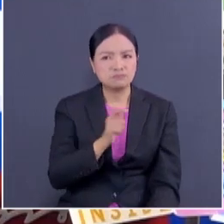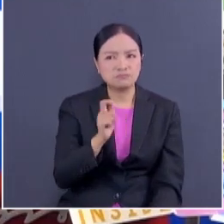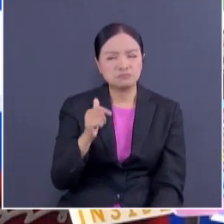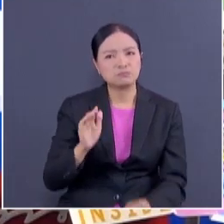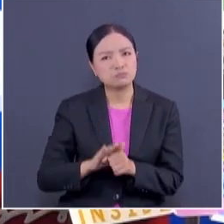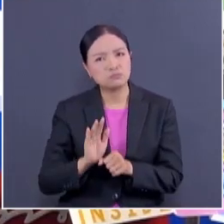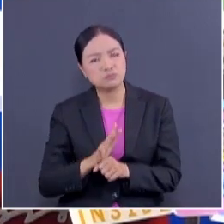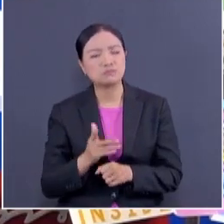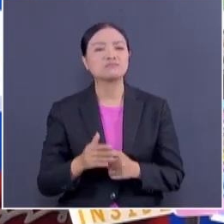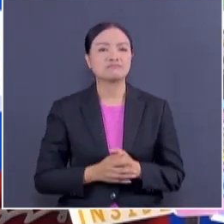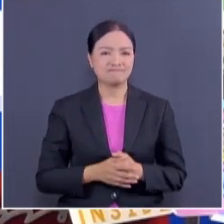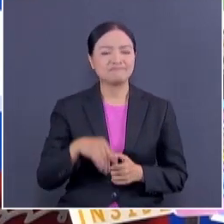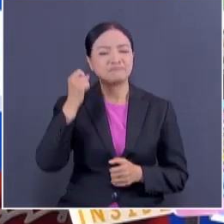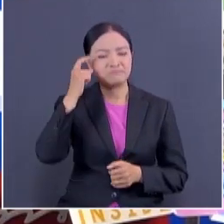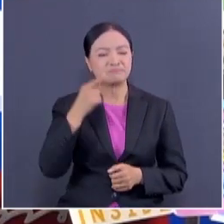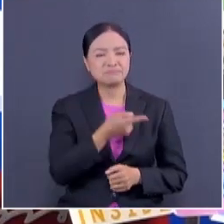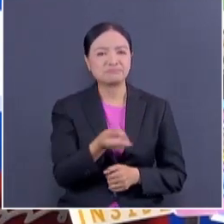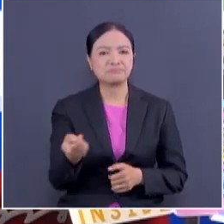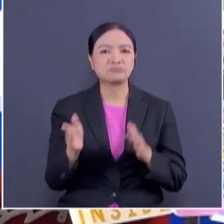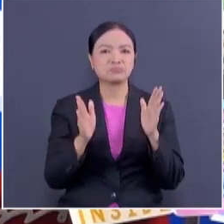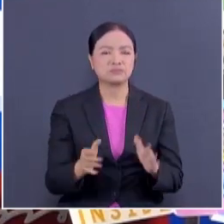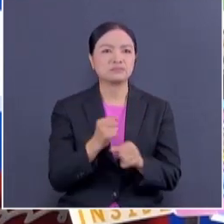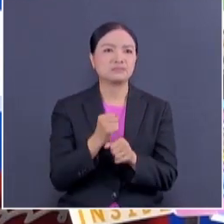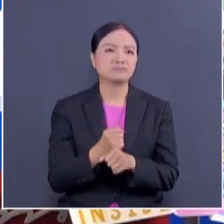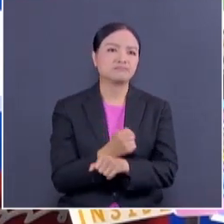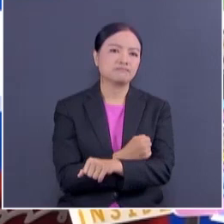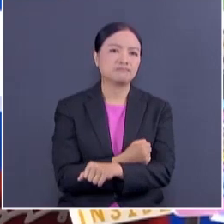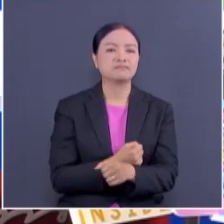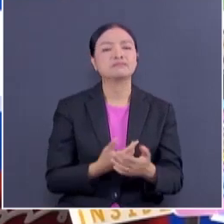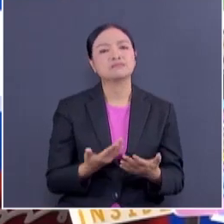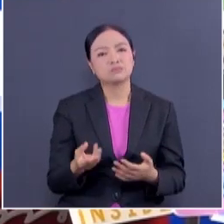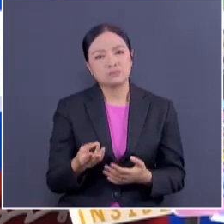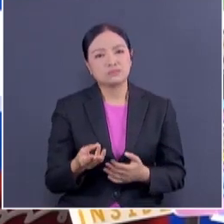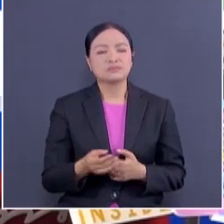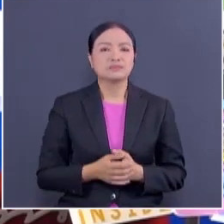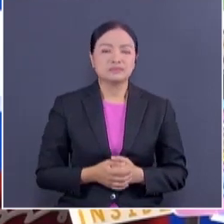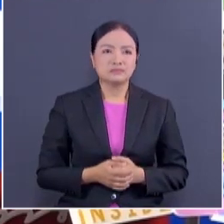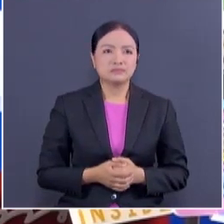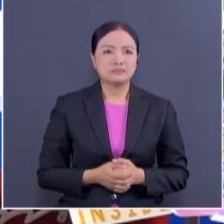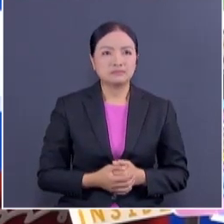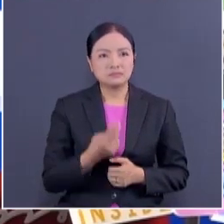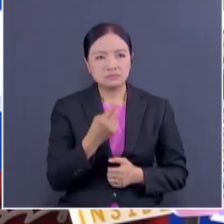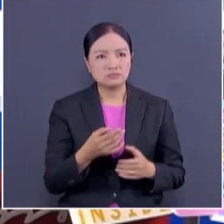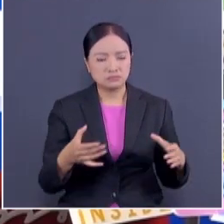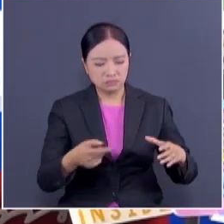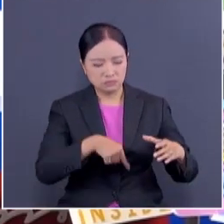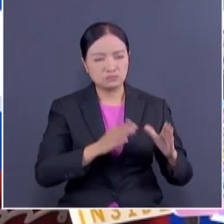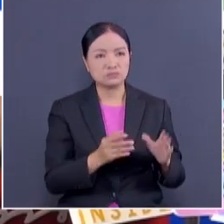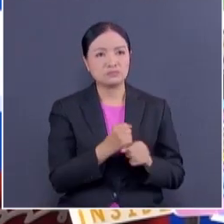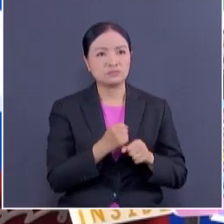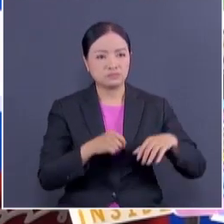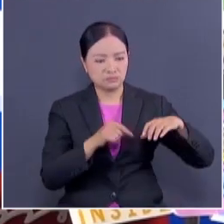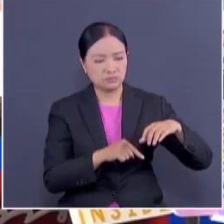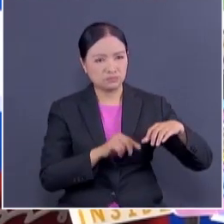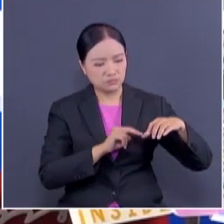ใจมุมต่างๆมากขึ้นนะแบบบางทีเรามองน้องๆในออฟฟิศมันก็เป็นอีก